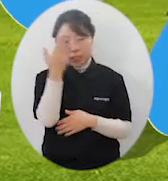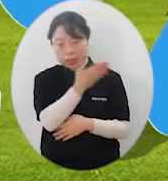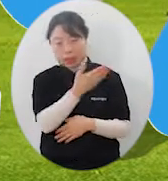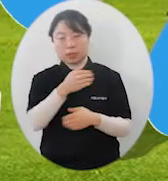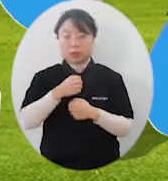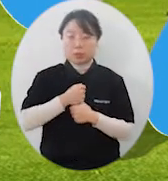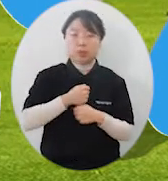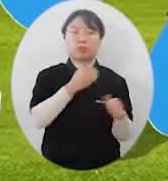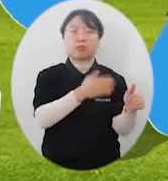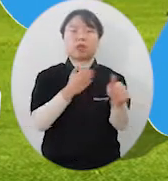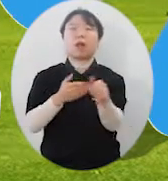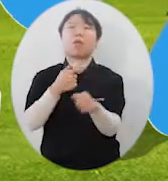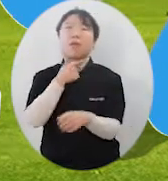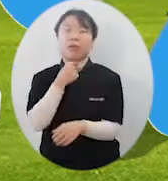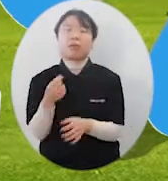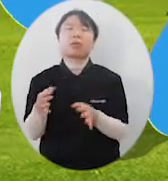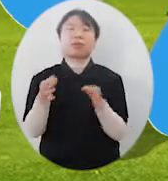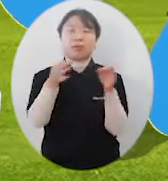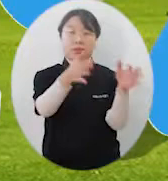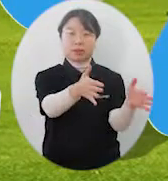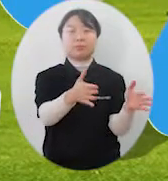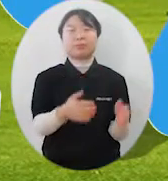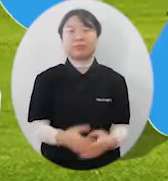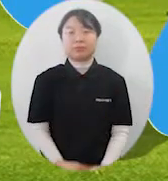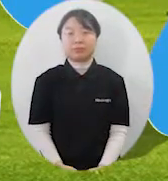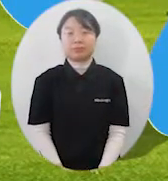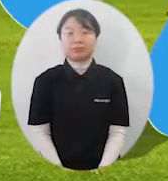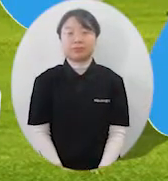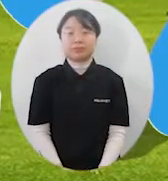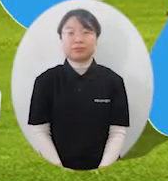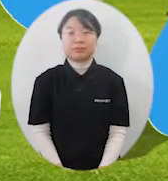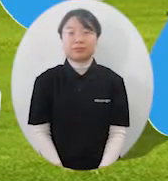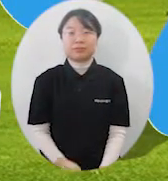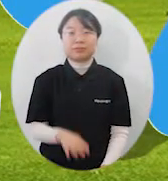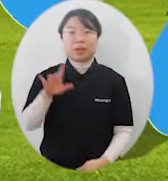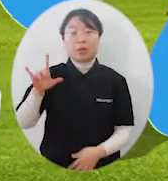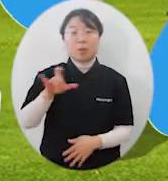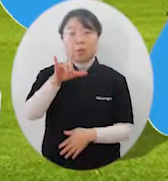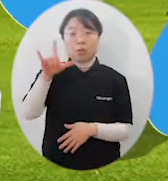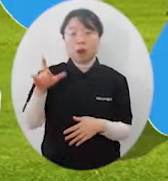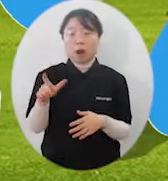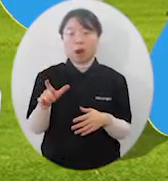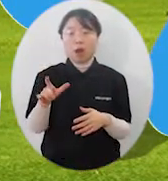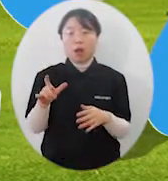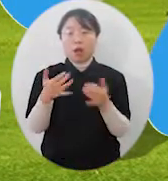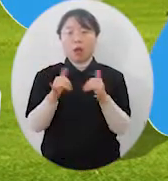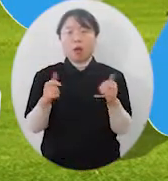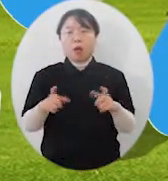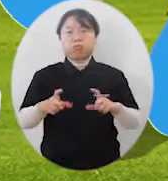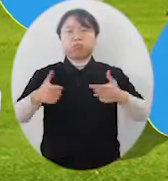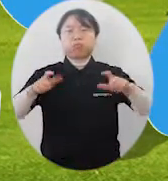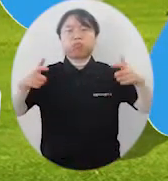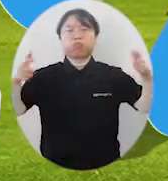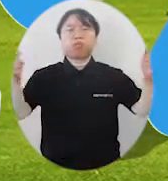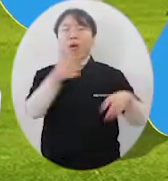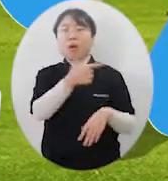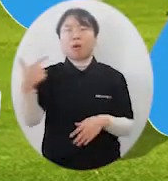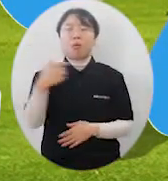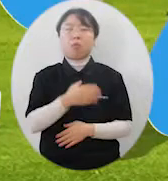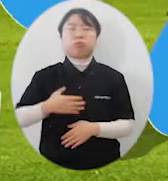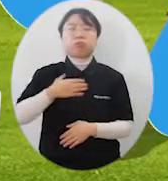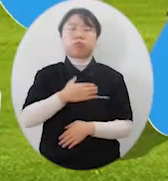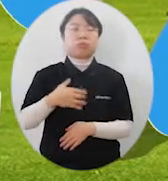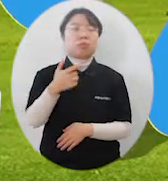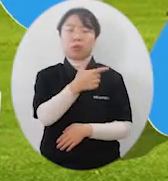등의 방역수칙 준수를 함께 홍보했습니다. 최근 코로나19 확진자 수가 크게 급증하고 있습니다. 의왕